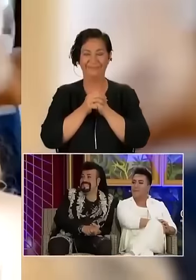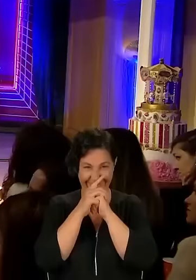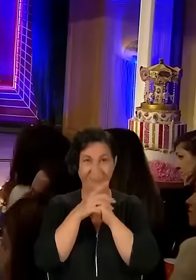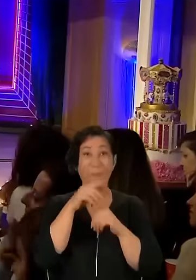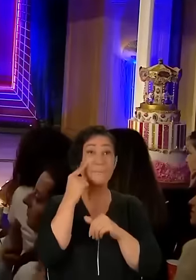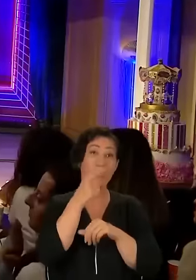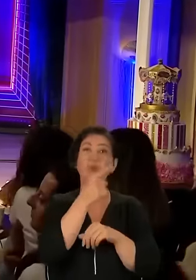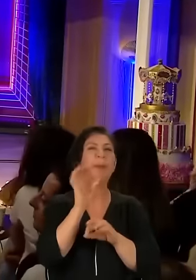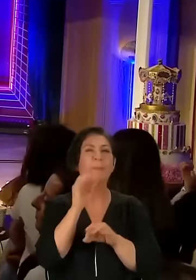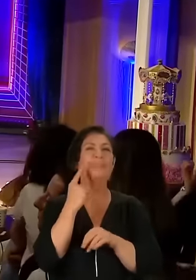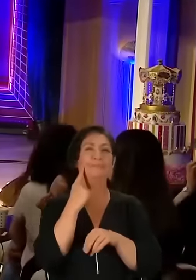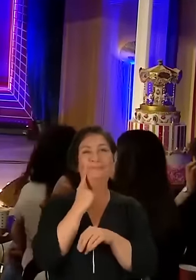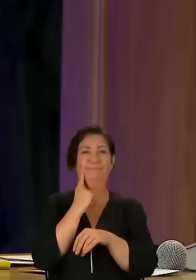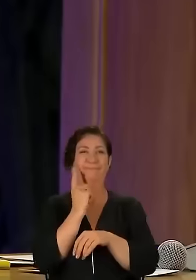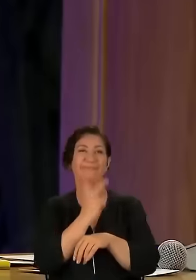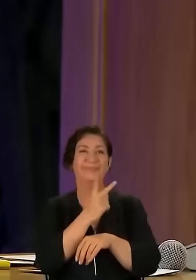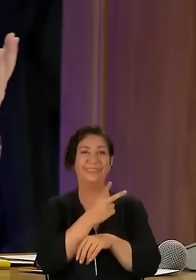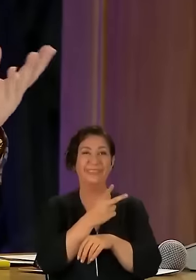Bakınız bu Seda Sayan.